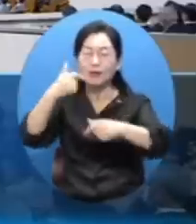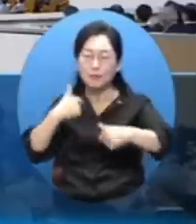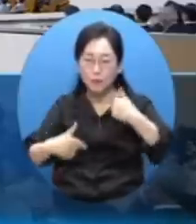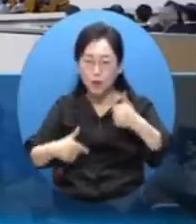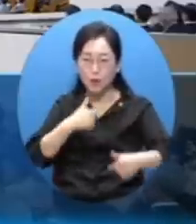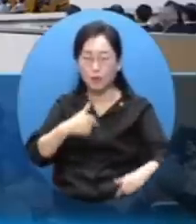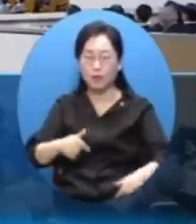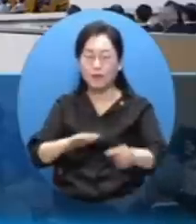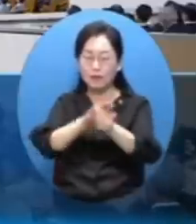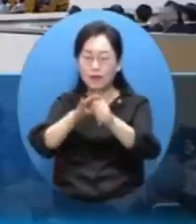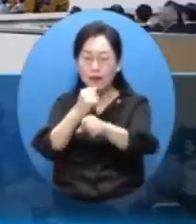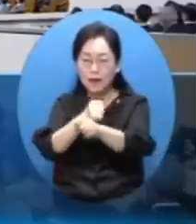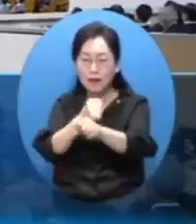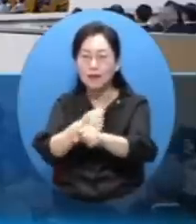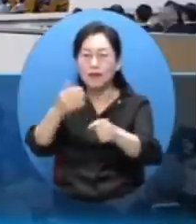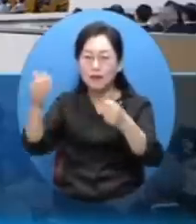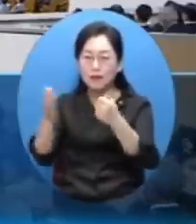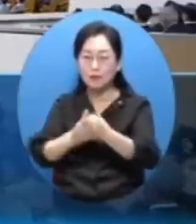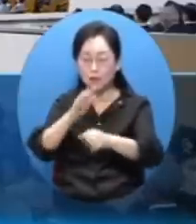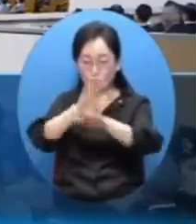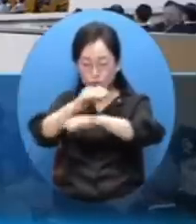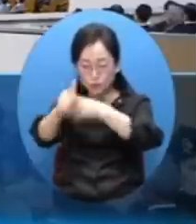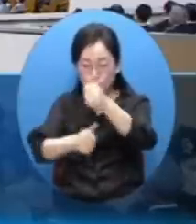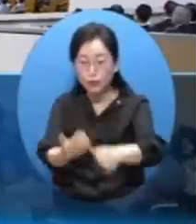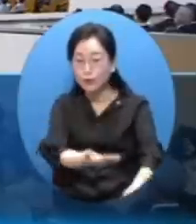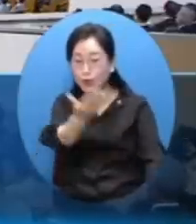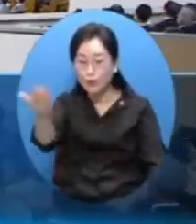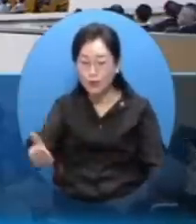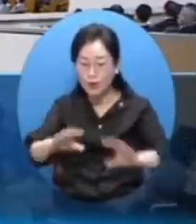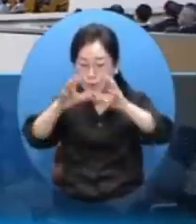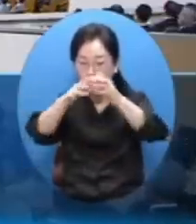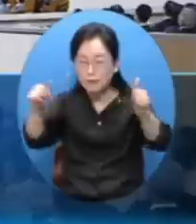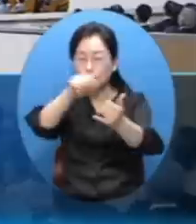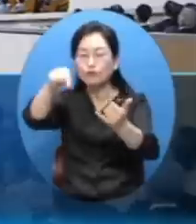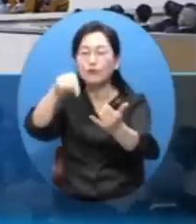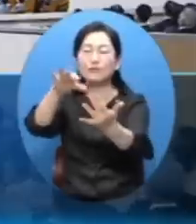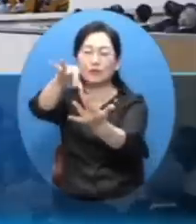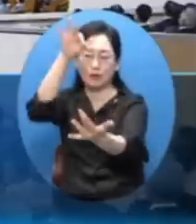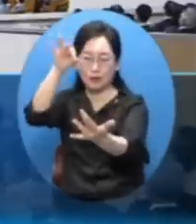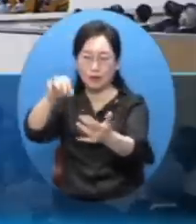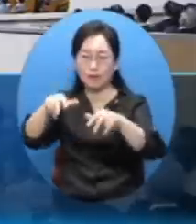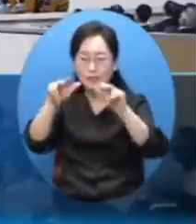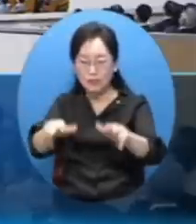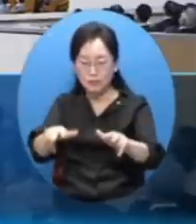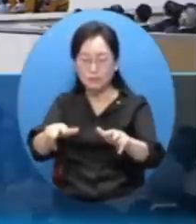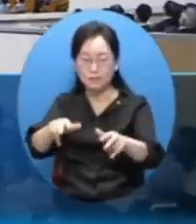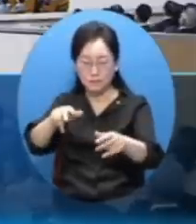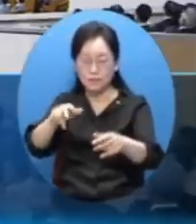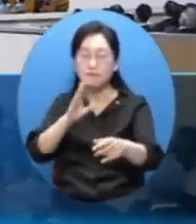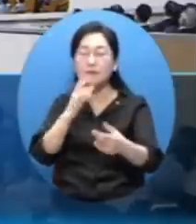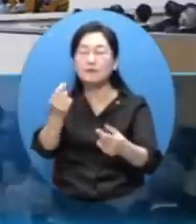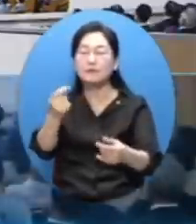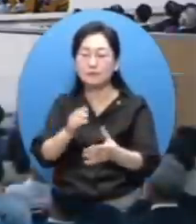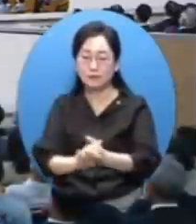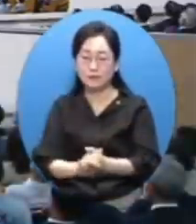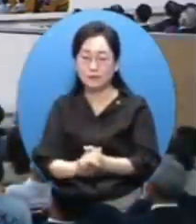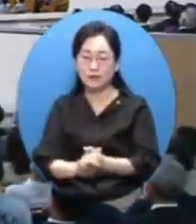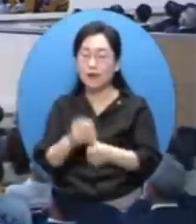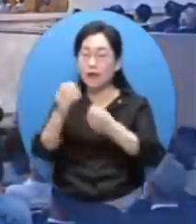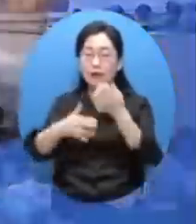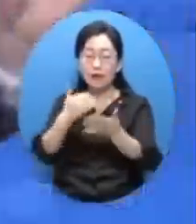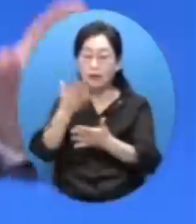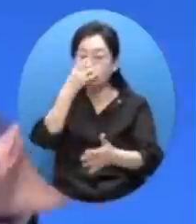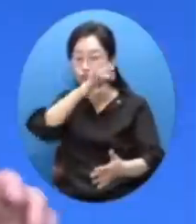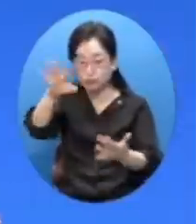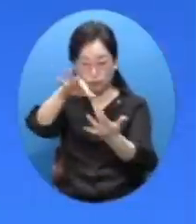그들을 사랑하사 그들의 후손인 너희를 만민 중에서 택하셨음이 오늘과 같으니라. 하나님이